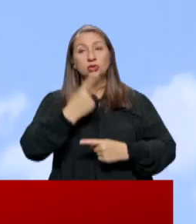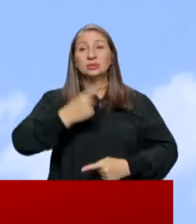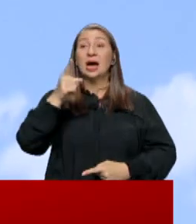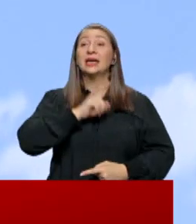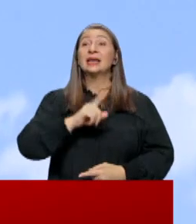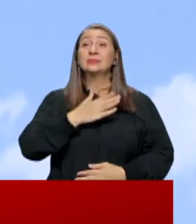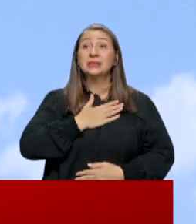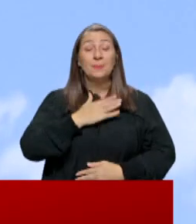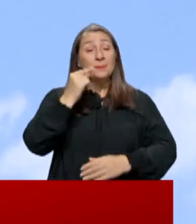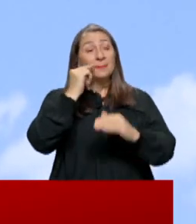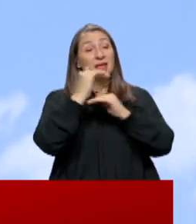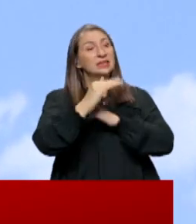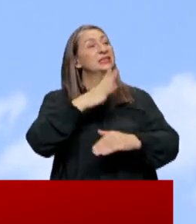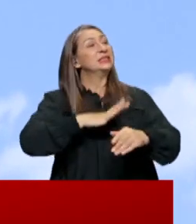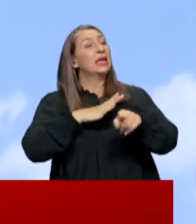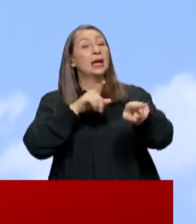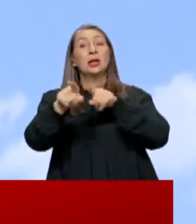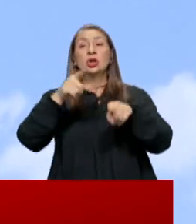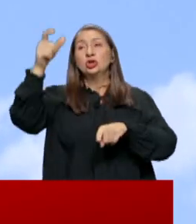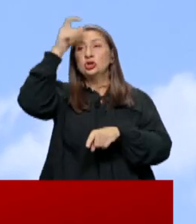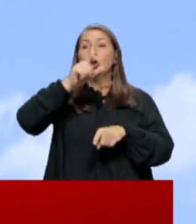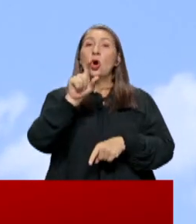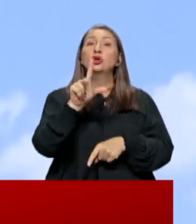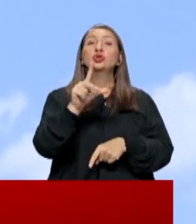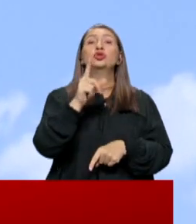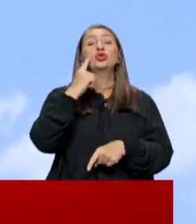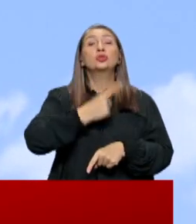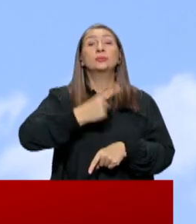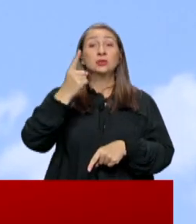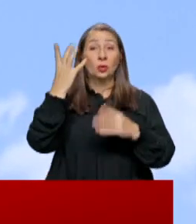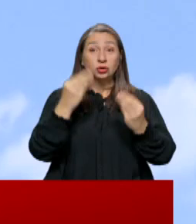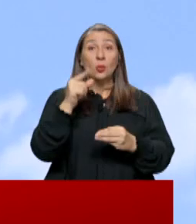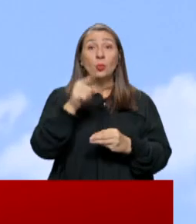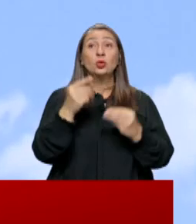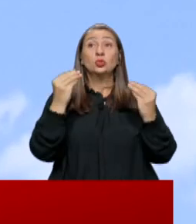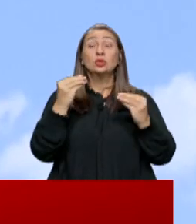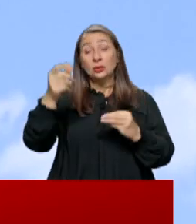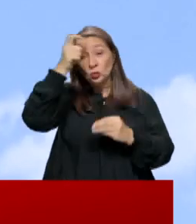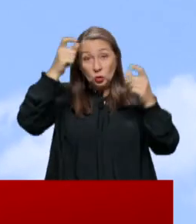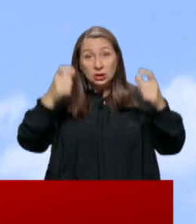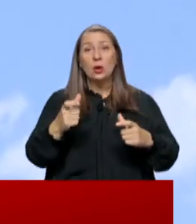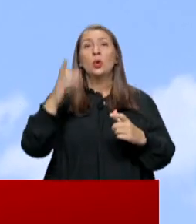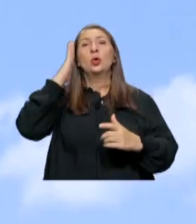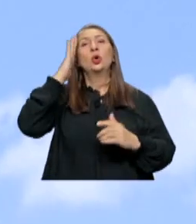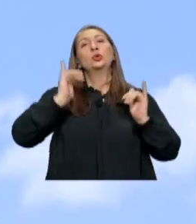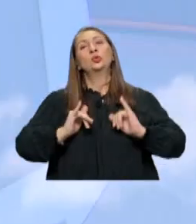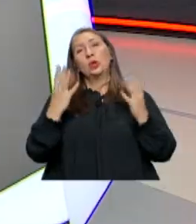Cumhurbaşkanı adayımız milletimizin iradesiyle Türkiye'nin 13. Cumhurbaşkanı olacak ve bu güzel ülke artık huzur bulacak.